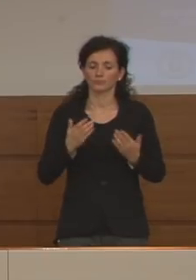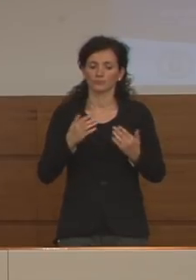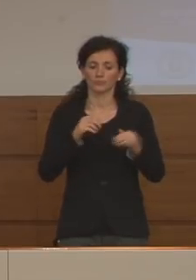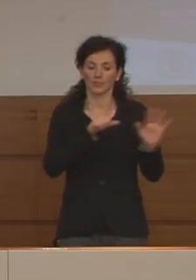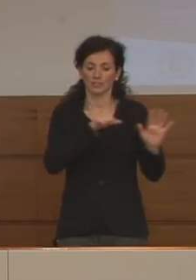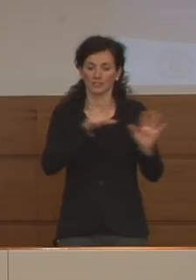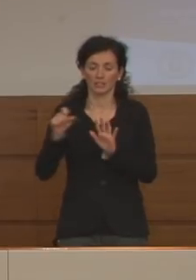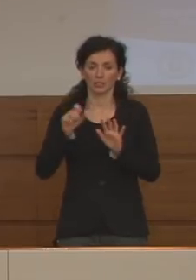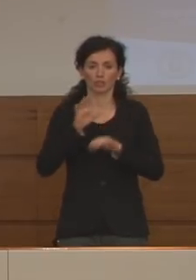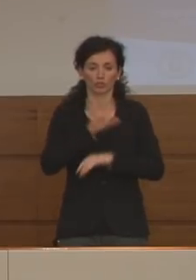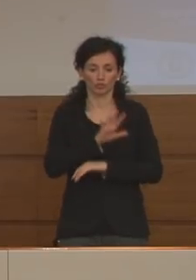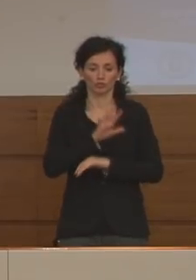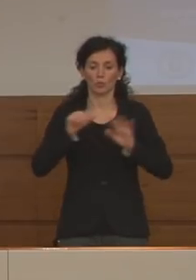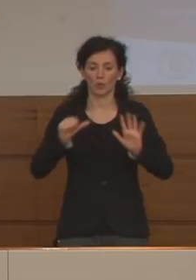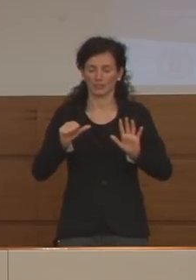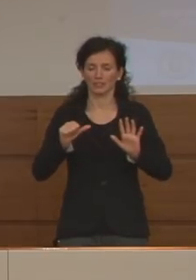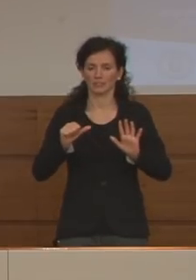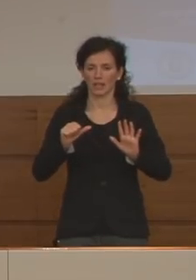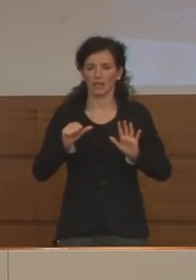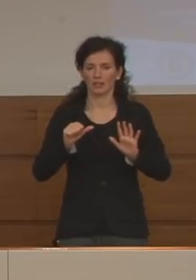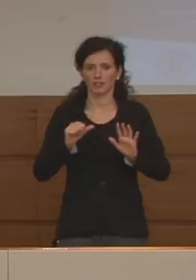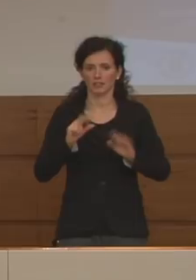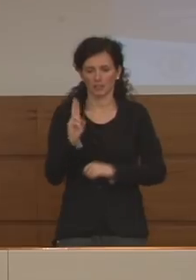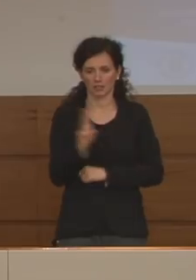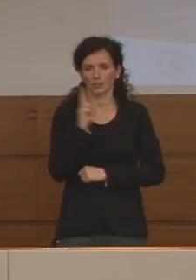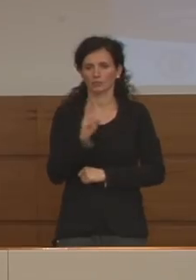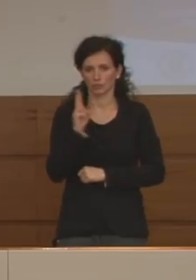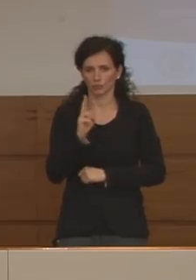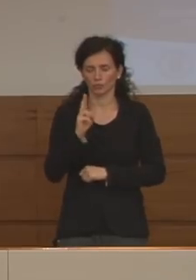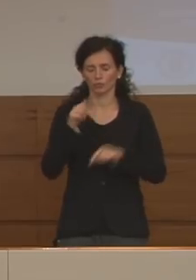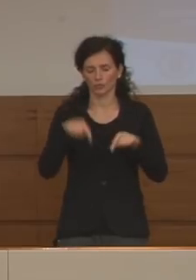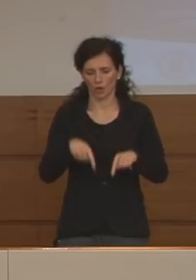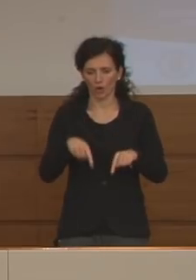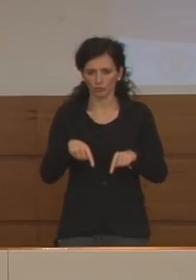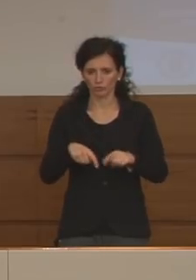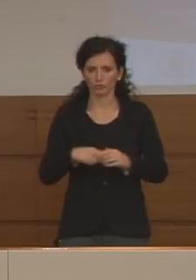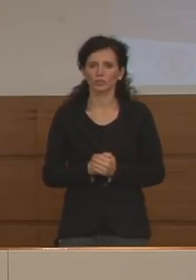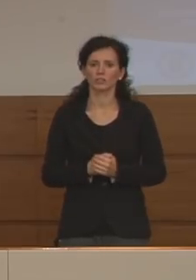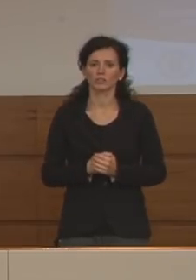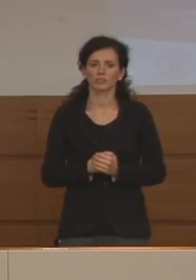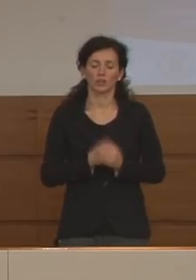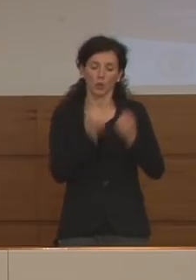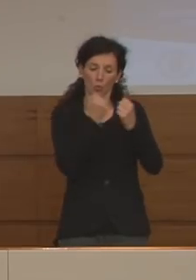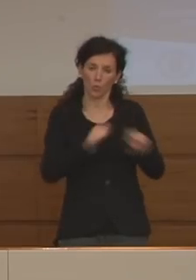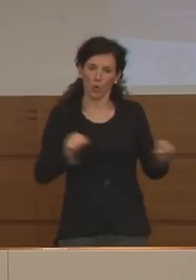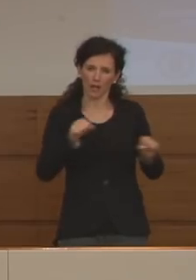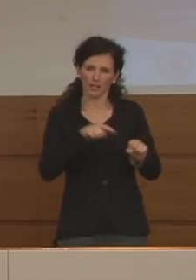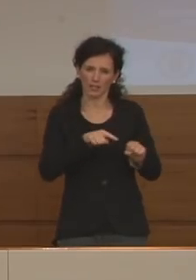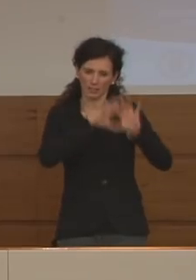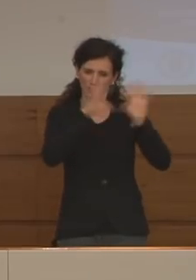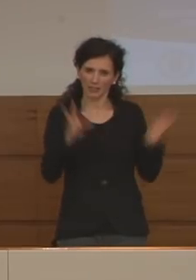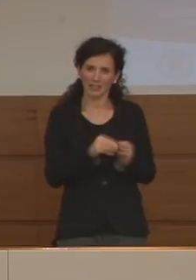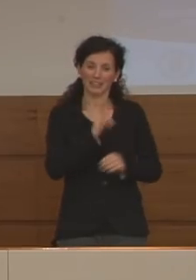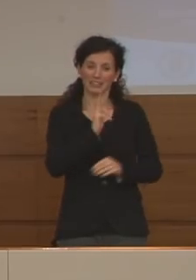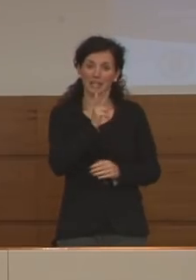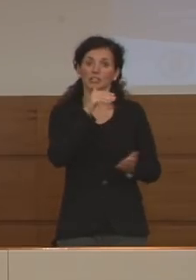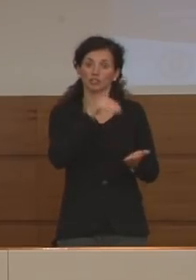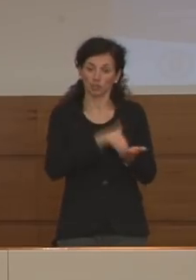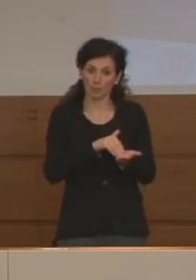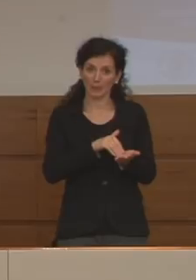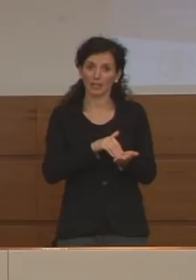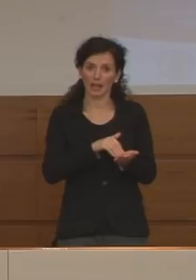756 nuovi deceduti il totale dei guariti e complessivamente di 13.000